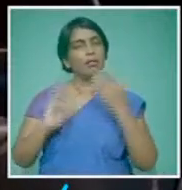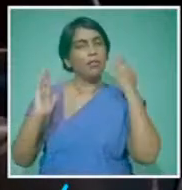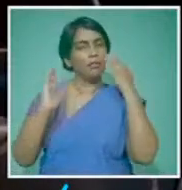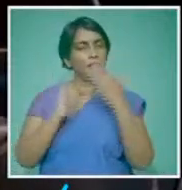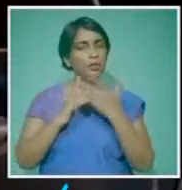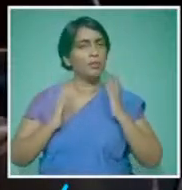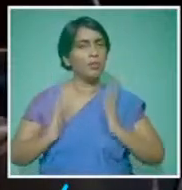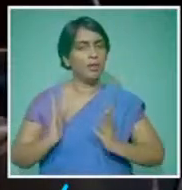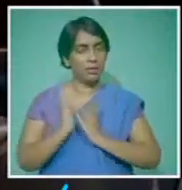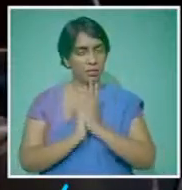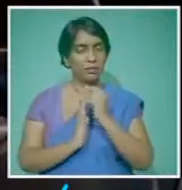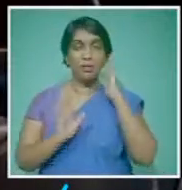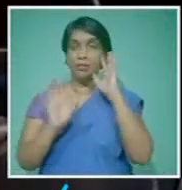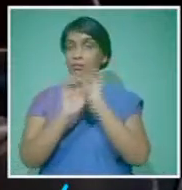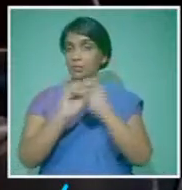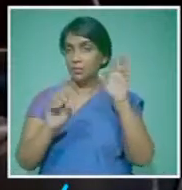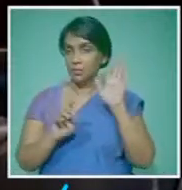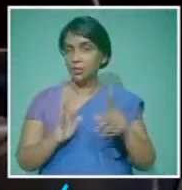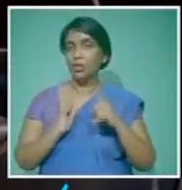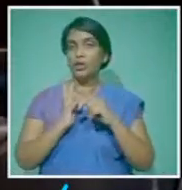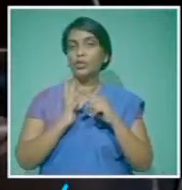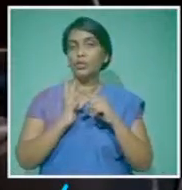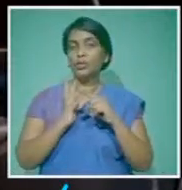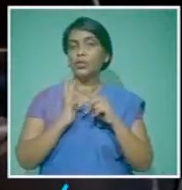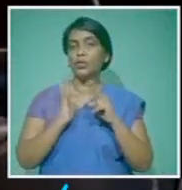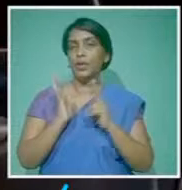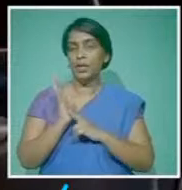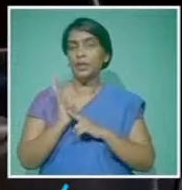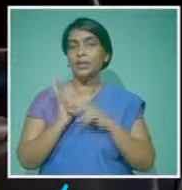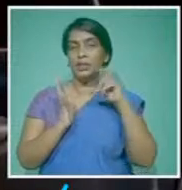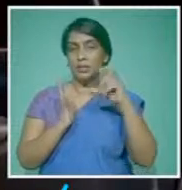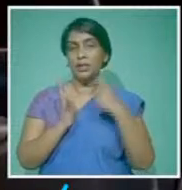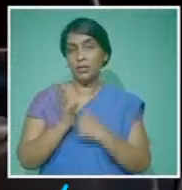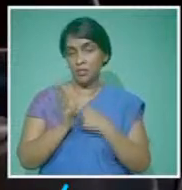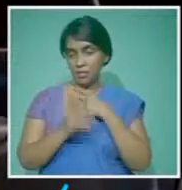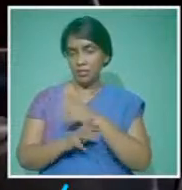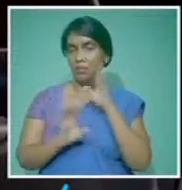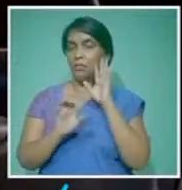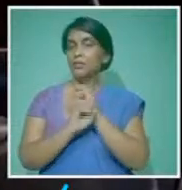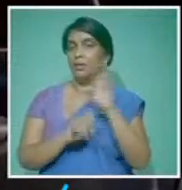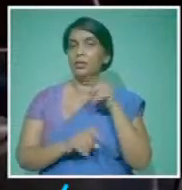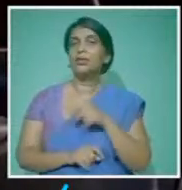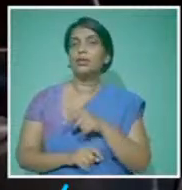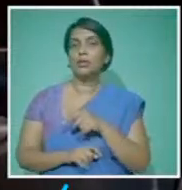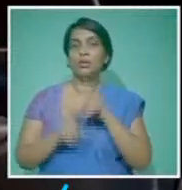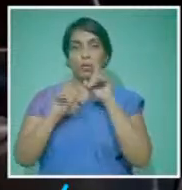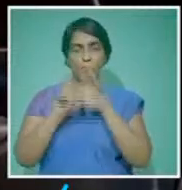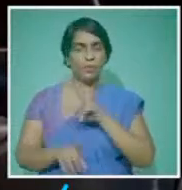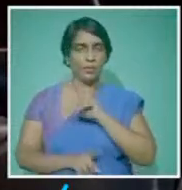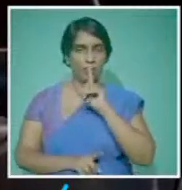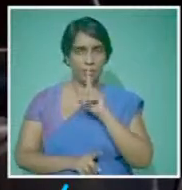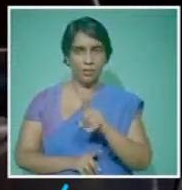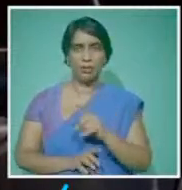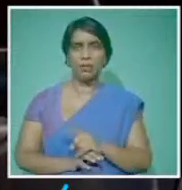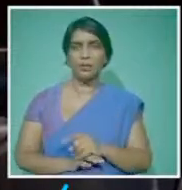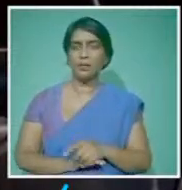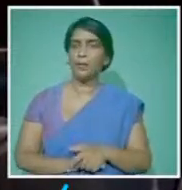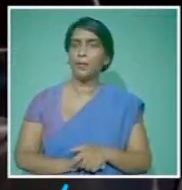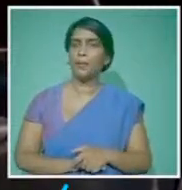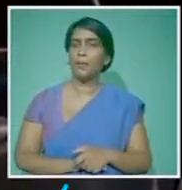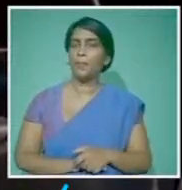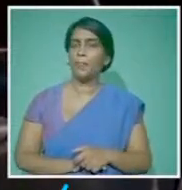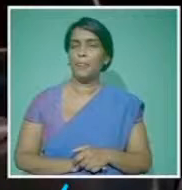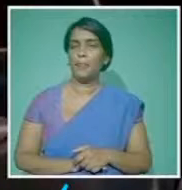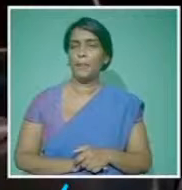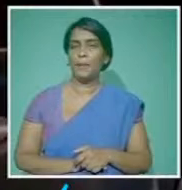මානව හිමිකම් ප්‍රකාශනය තුළ UNHRC එකෙන් නිකුත් වුණ ඒ නිවේදනය තුළ මෙහෙම කියලා තියෙනවා. Impunity for